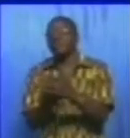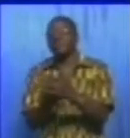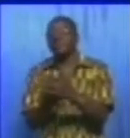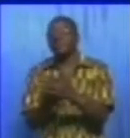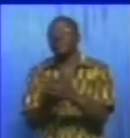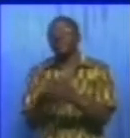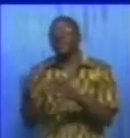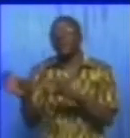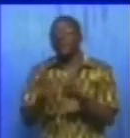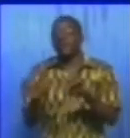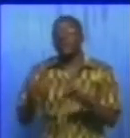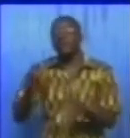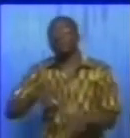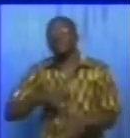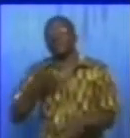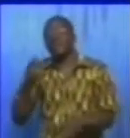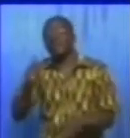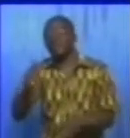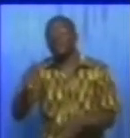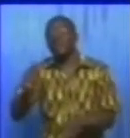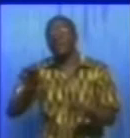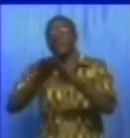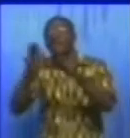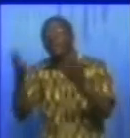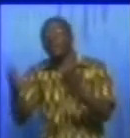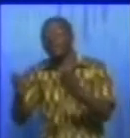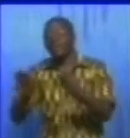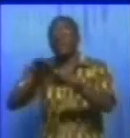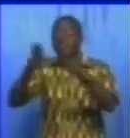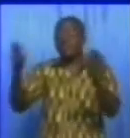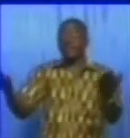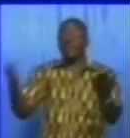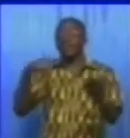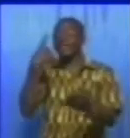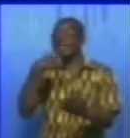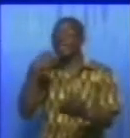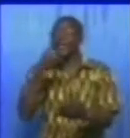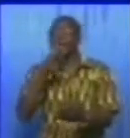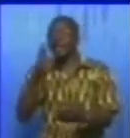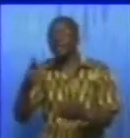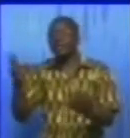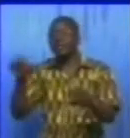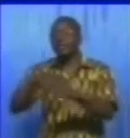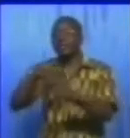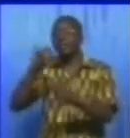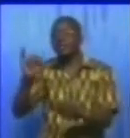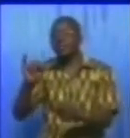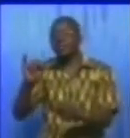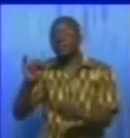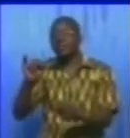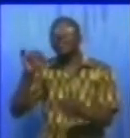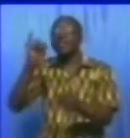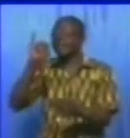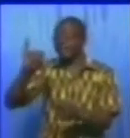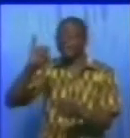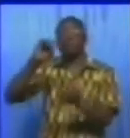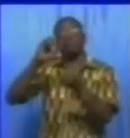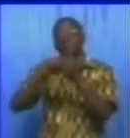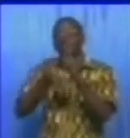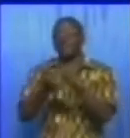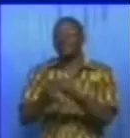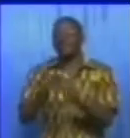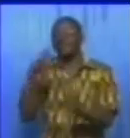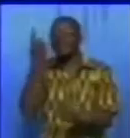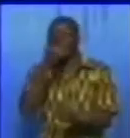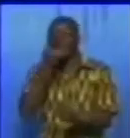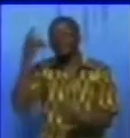Il fait déjà son petit mur et il va ouvrir son armoire et il va dire qui est-ce qui ont bu? C'est il au pluriel. Donc, je vais lui